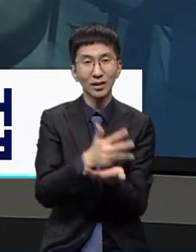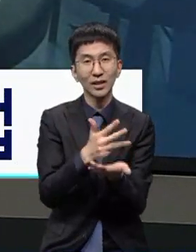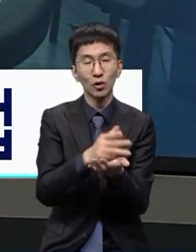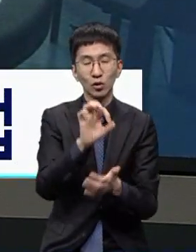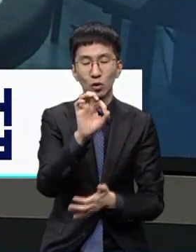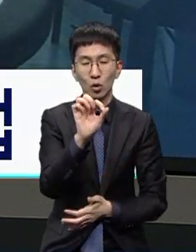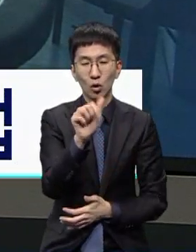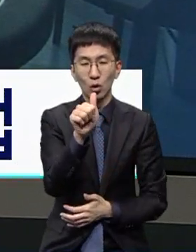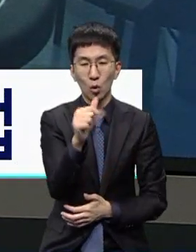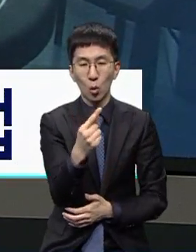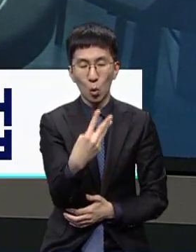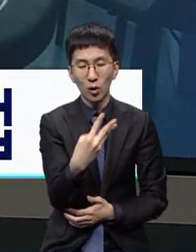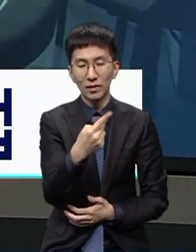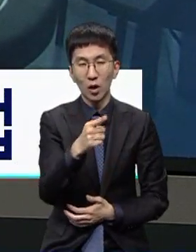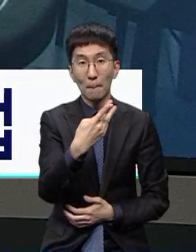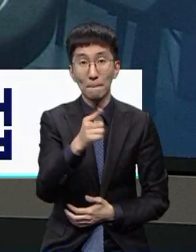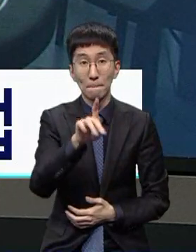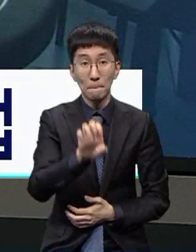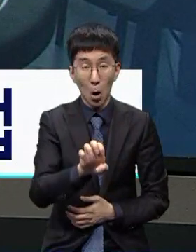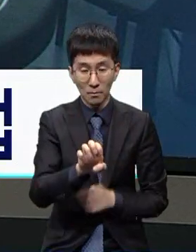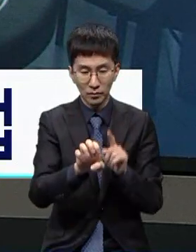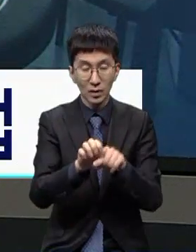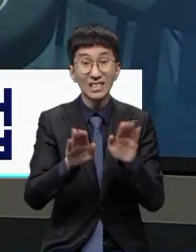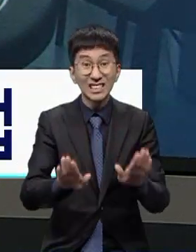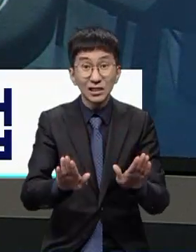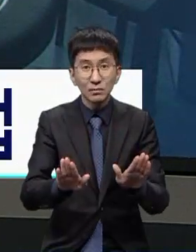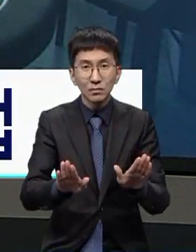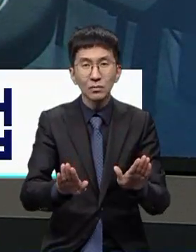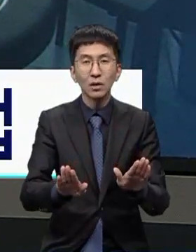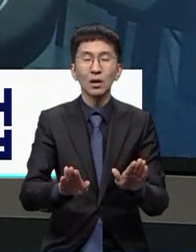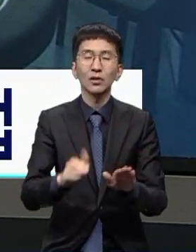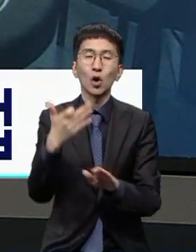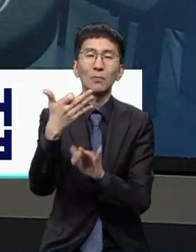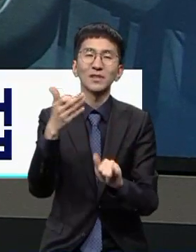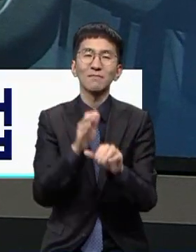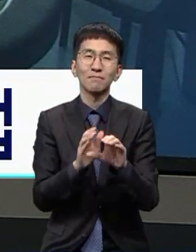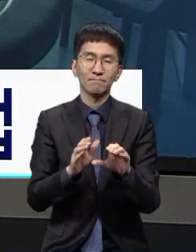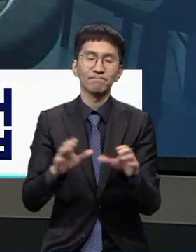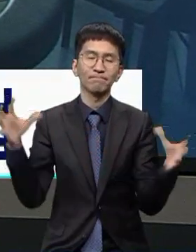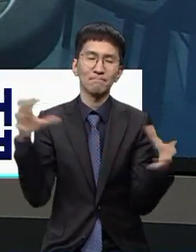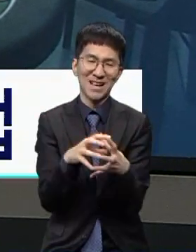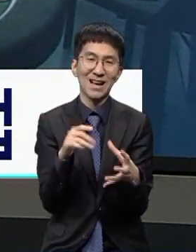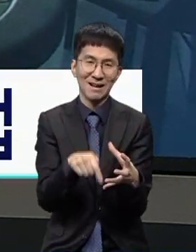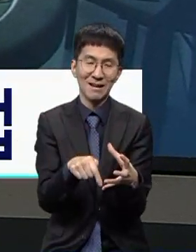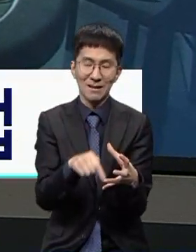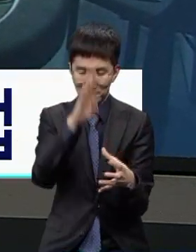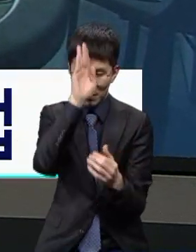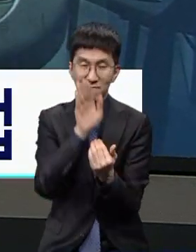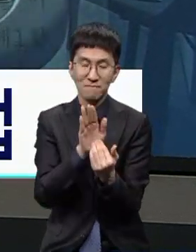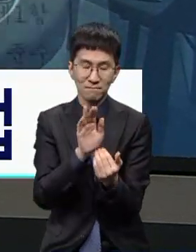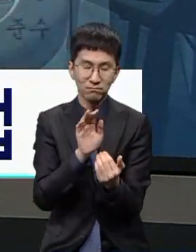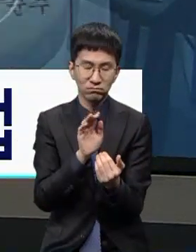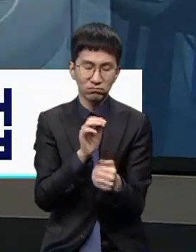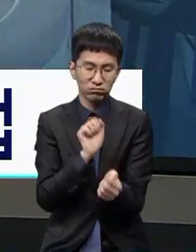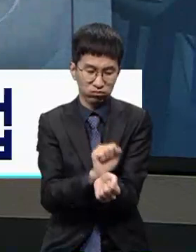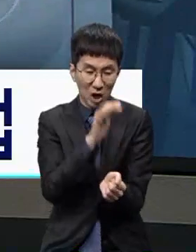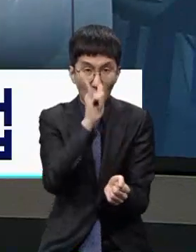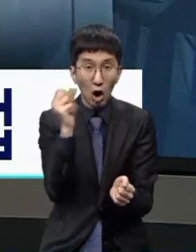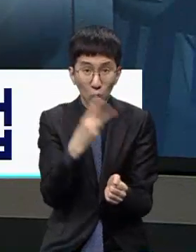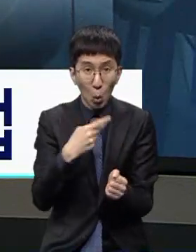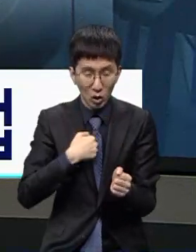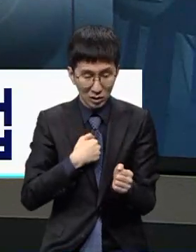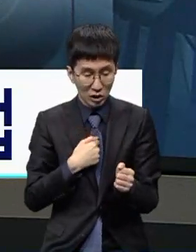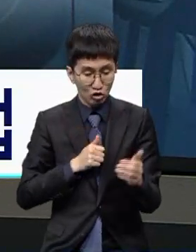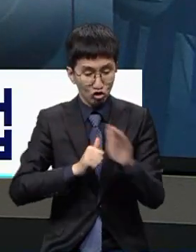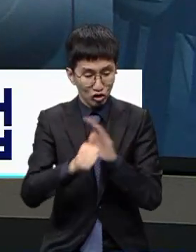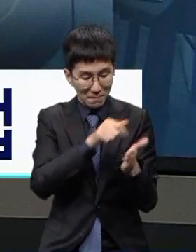홀덤펍과 관련해선 확진자가 19명으로 늘었는데 일부 가게는 출입명부를 제대로 쓰지 않았고 밤 9시 넘어서도